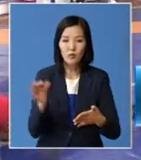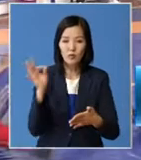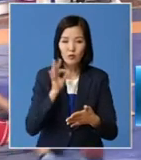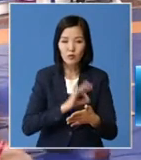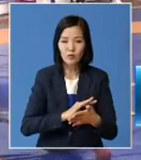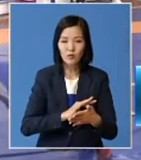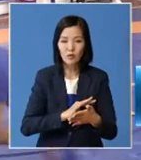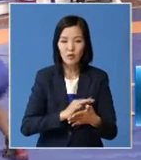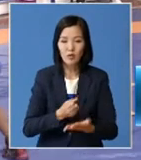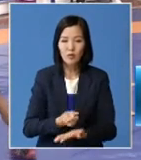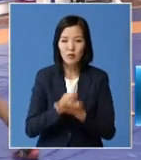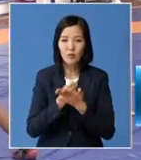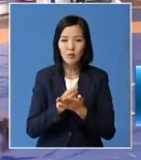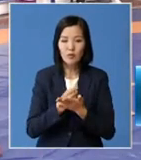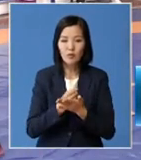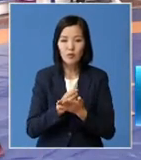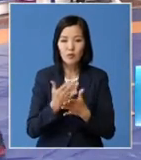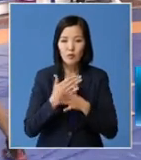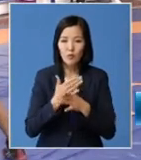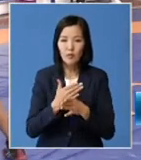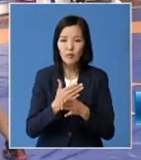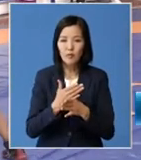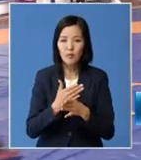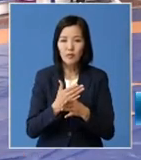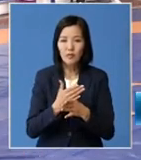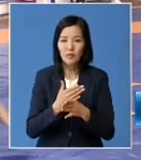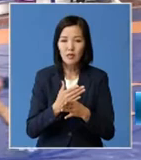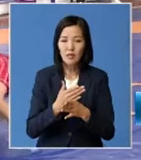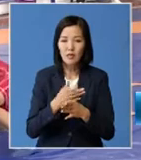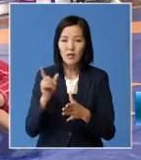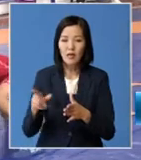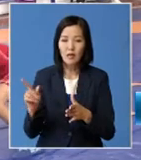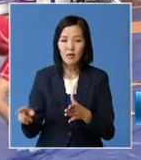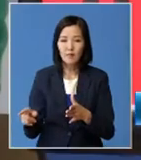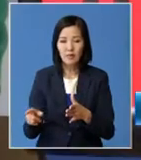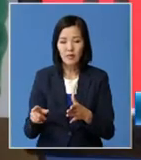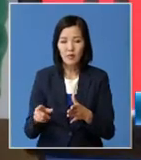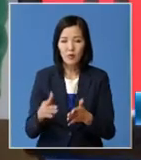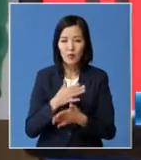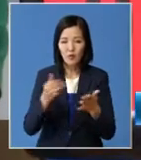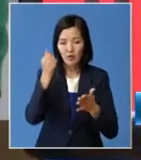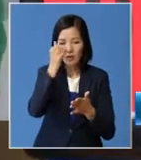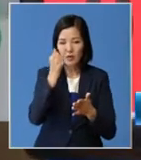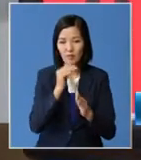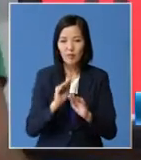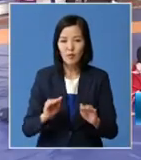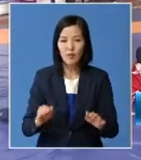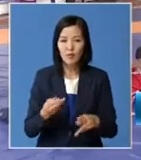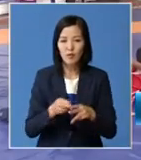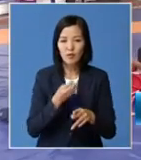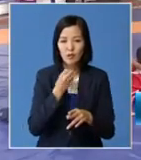қосып, көп демеушілігін көрсетіп жатқан біздің Бауыржан Кеңесбекұлы ағамызға үлкен алғысымды білдіремін. Балалар өте жақсы деп айтуға